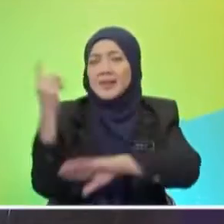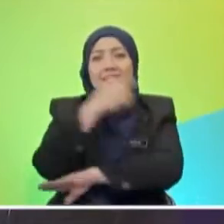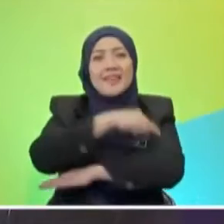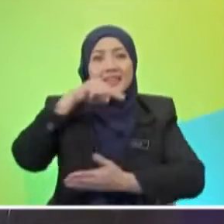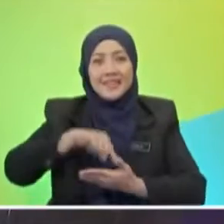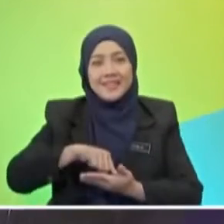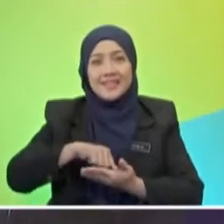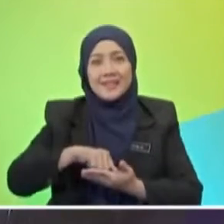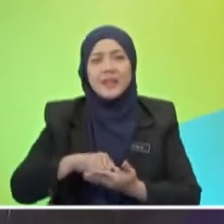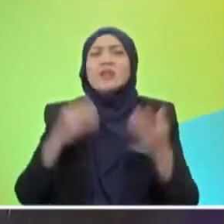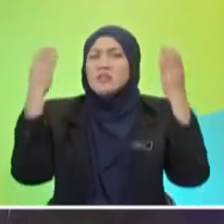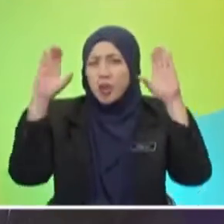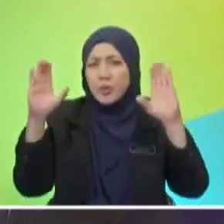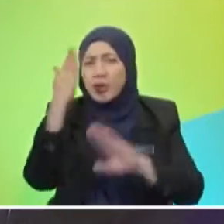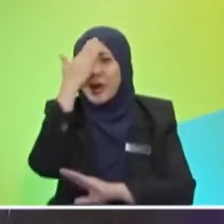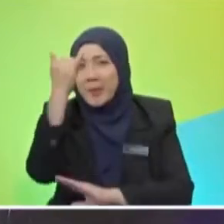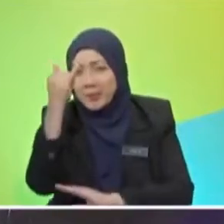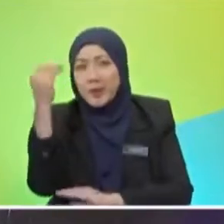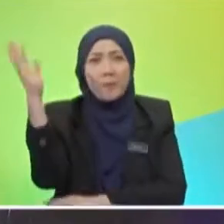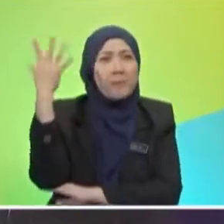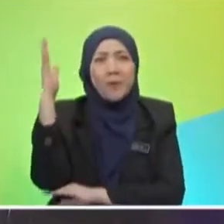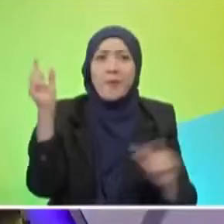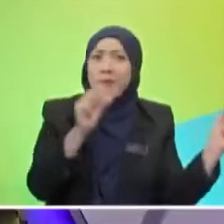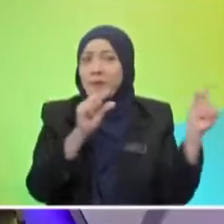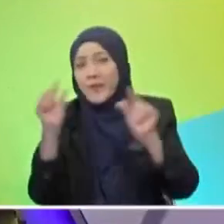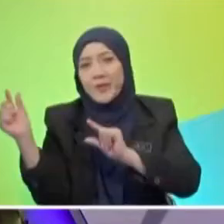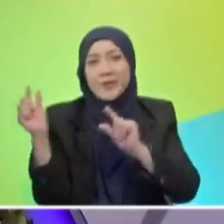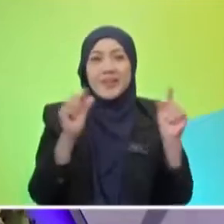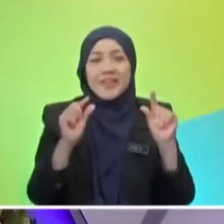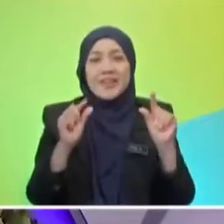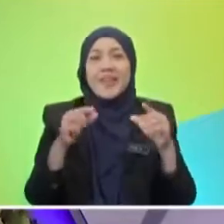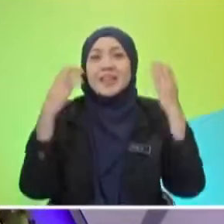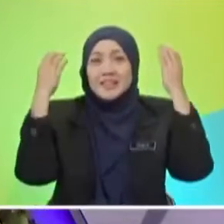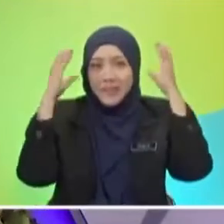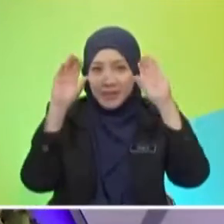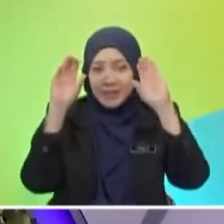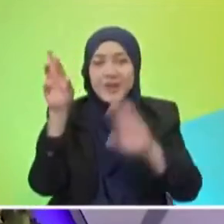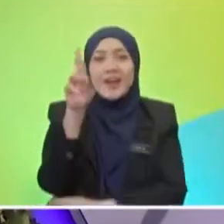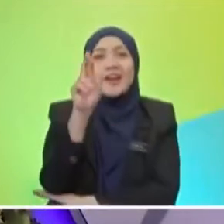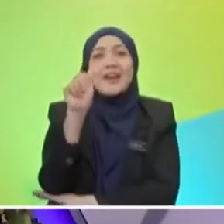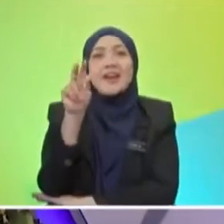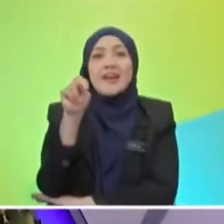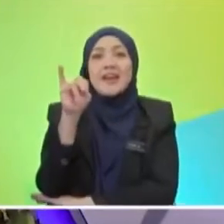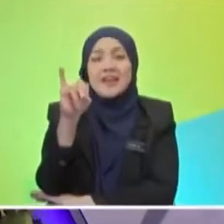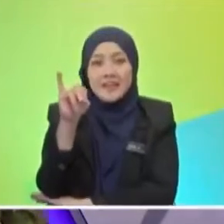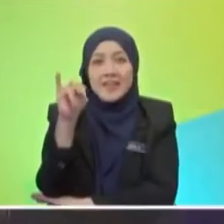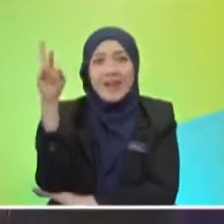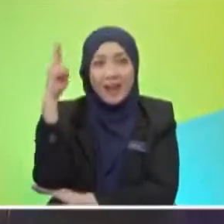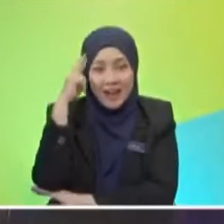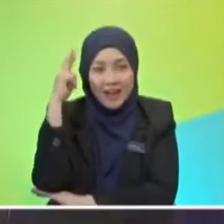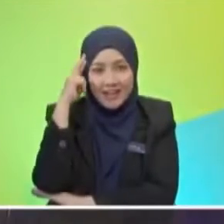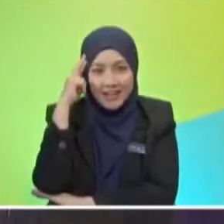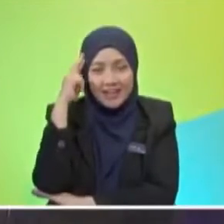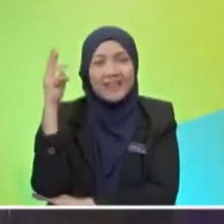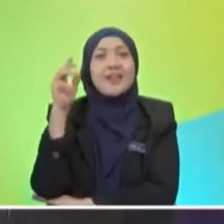Cikgu, mengapa pokok goyang? Kita ada Cikgu Abdul Rani Abdul Rahman. Assalamualaikum Cikgu.